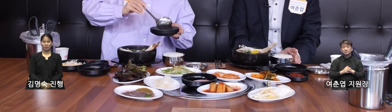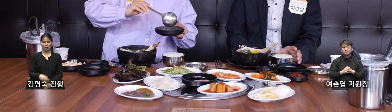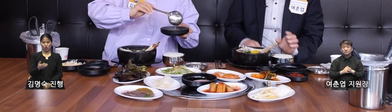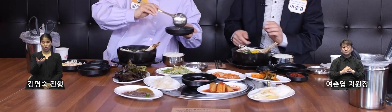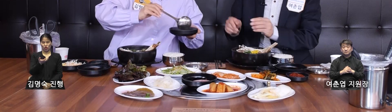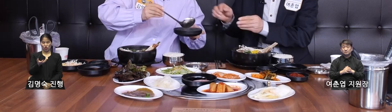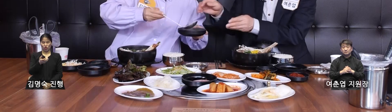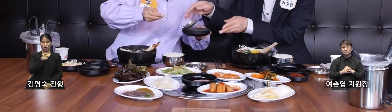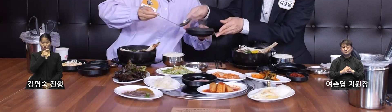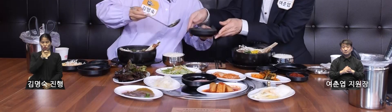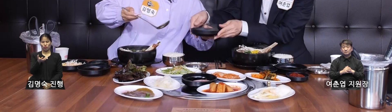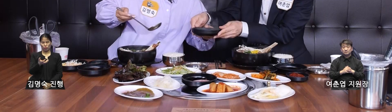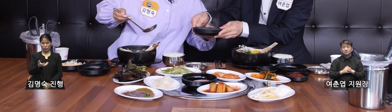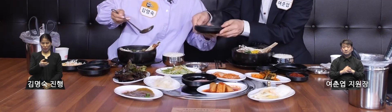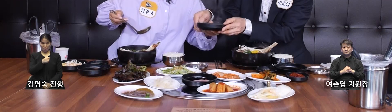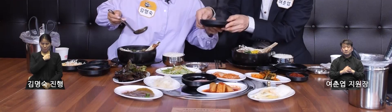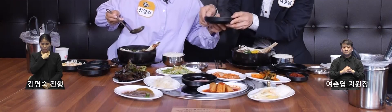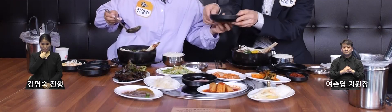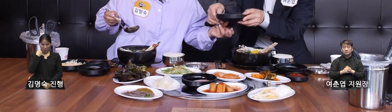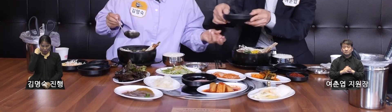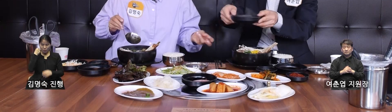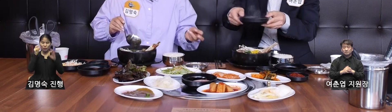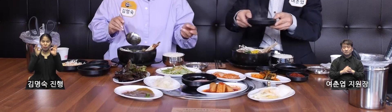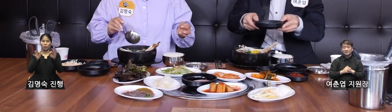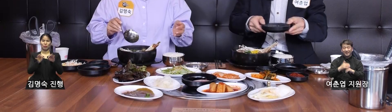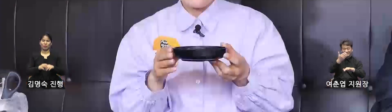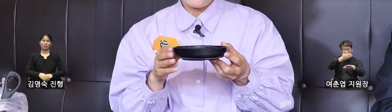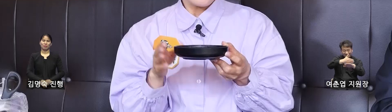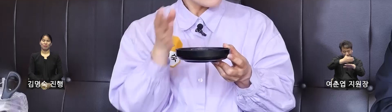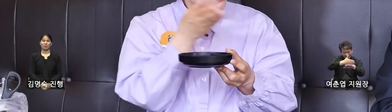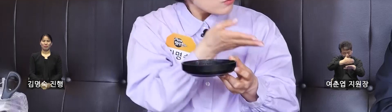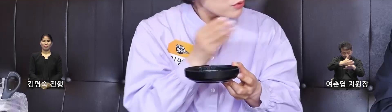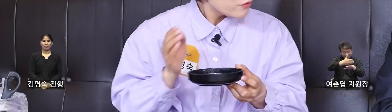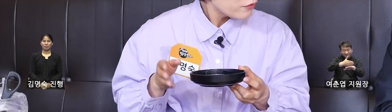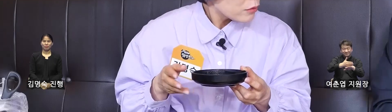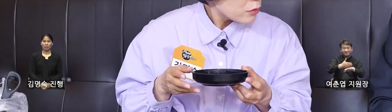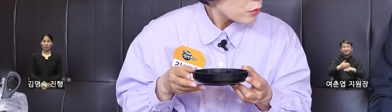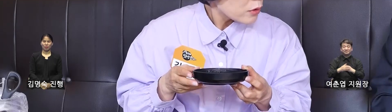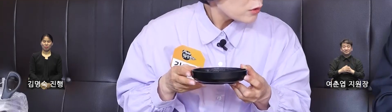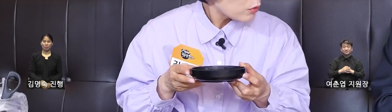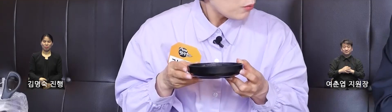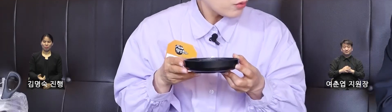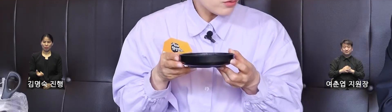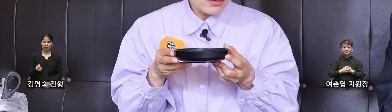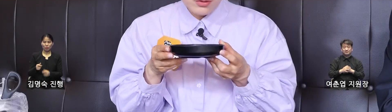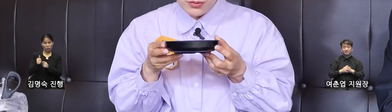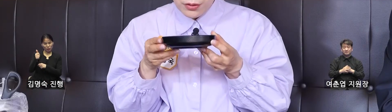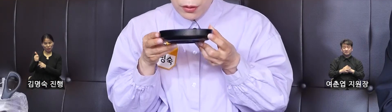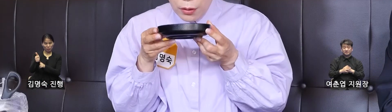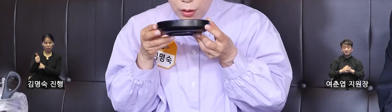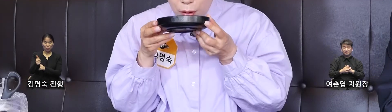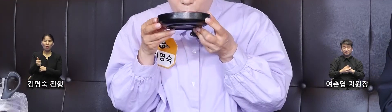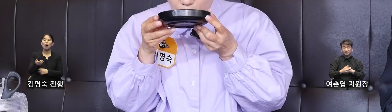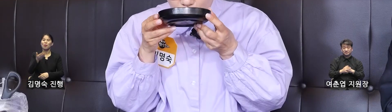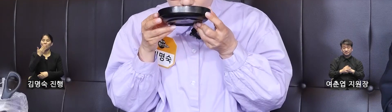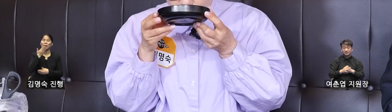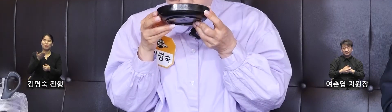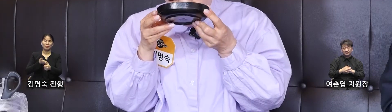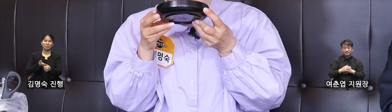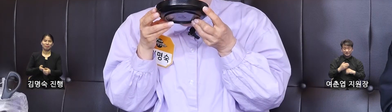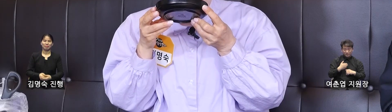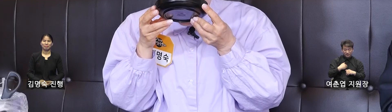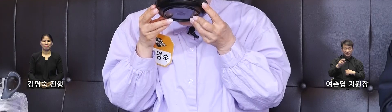국물이 맛있을 것 같아요. 네, 감사합니다. 예. 일단 우리 조 원장님도 한번 네, 드셔보셔요. 저는 매생이를